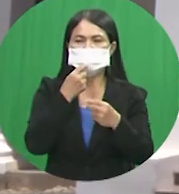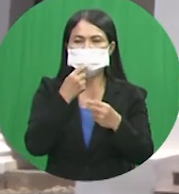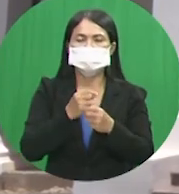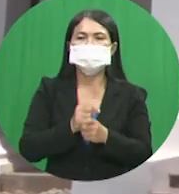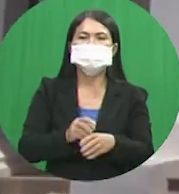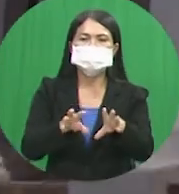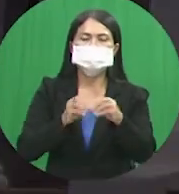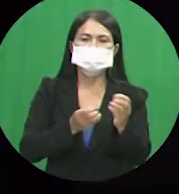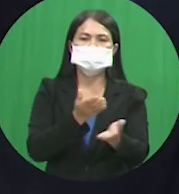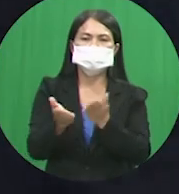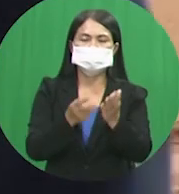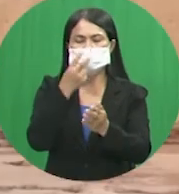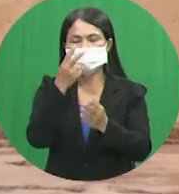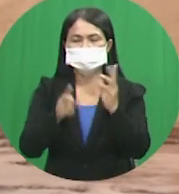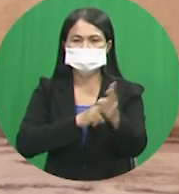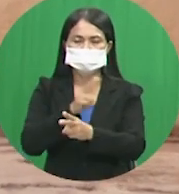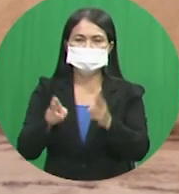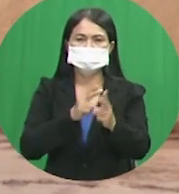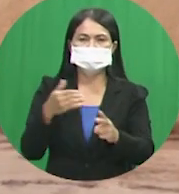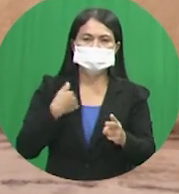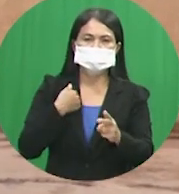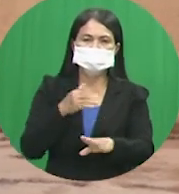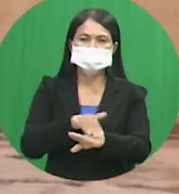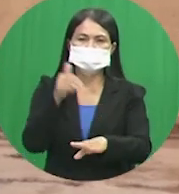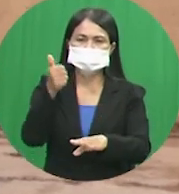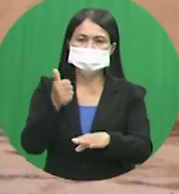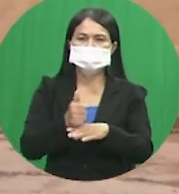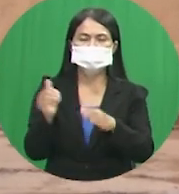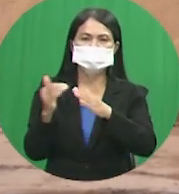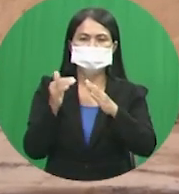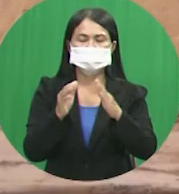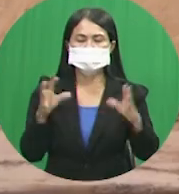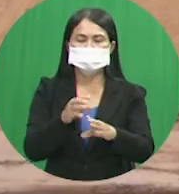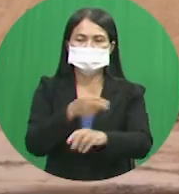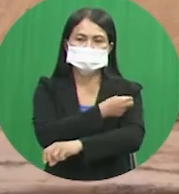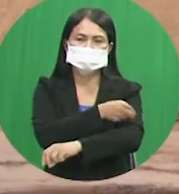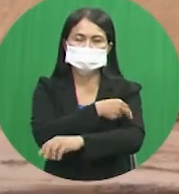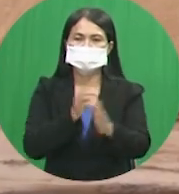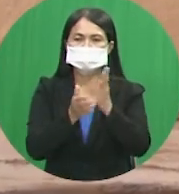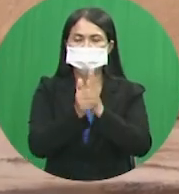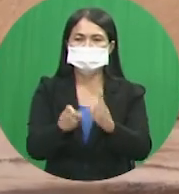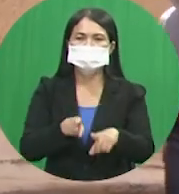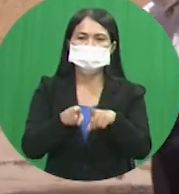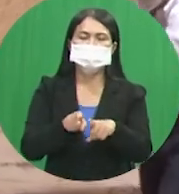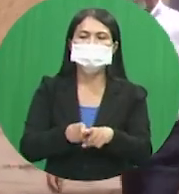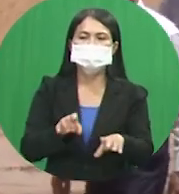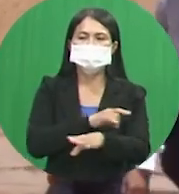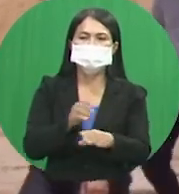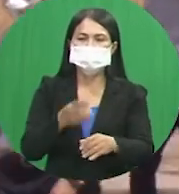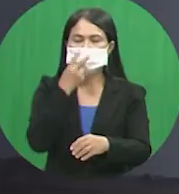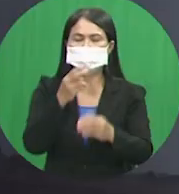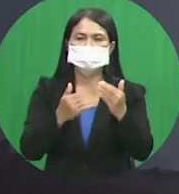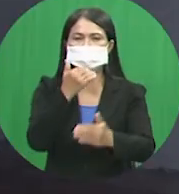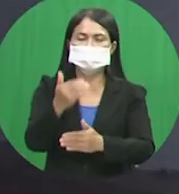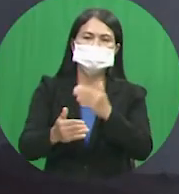បានមកទទួលសេវាពិនិត្យព្យាបាលដែលមានគុណភាពពីក្រុមគ្រូពេទ្យជំនាញទន្ទឹមនេះក្នុងពេលចុះពិនិត្យវឌ្ឍន